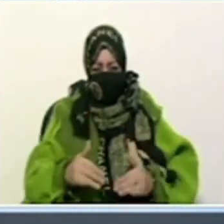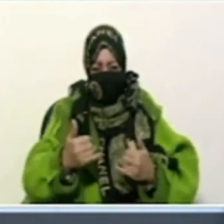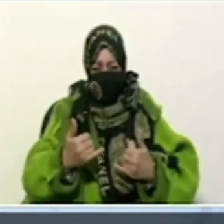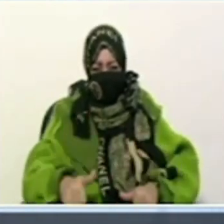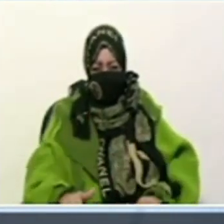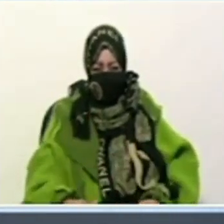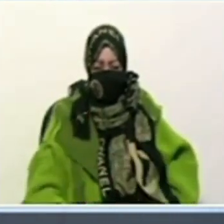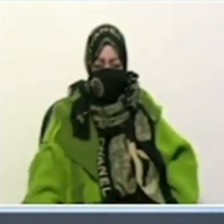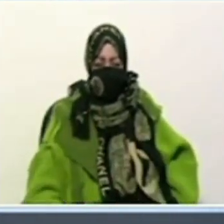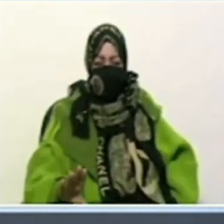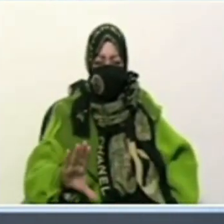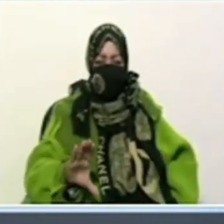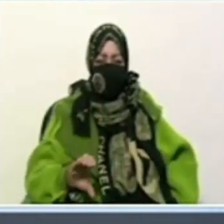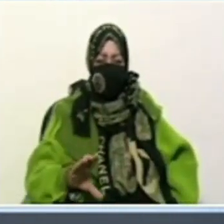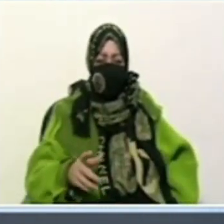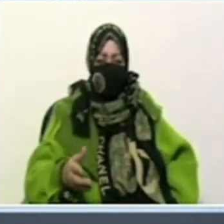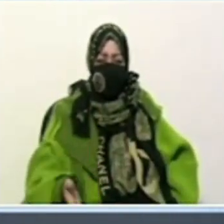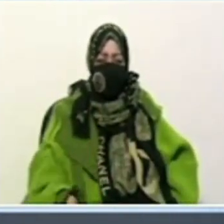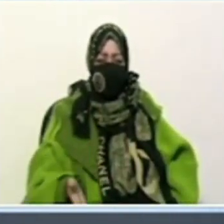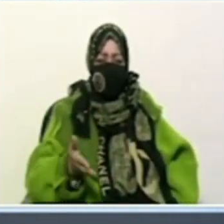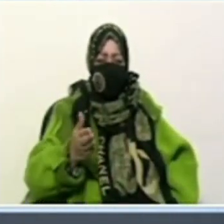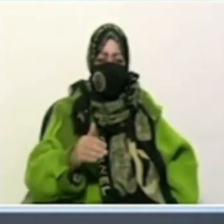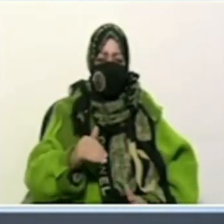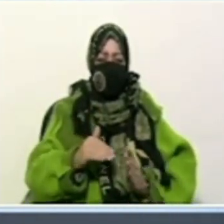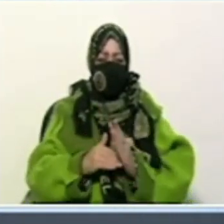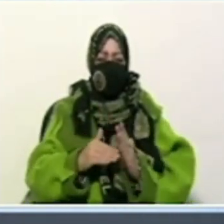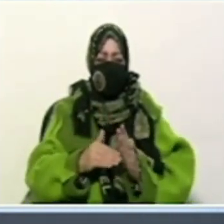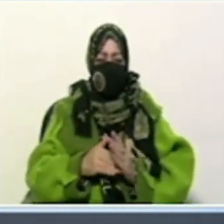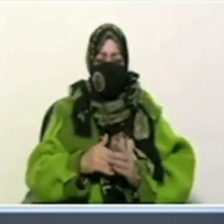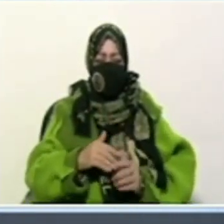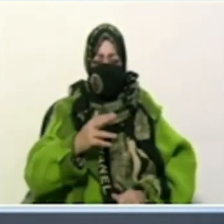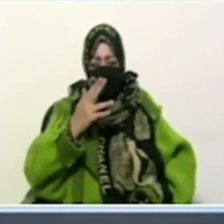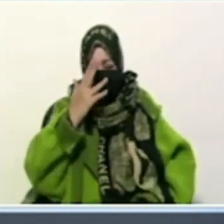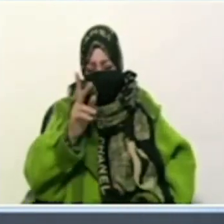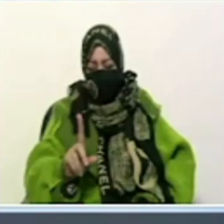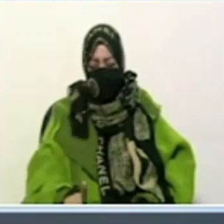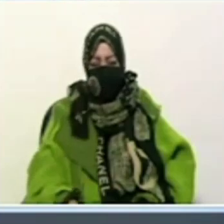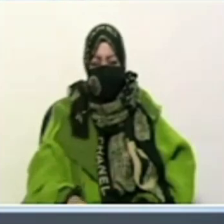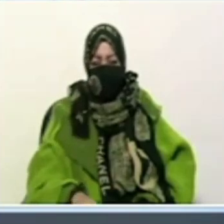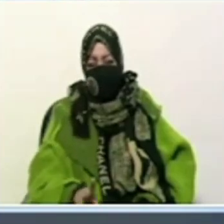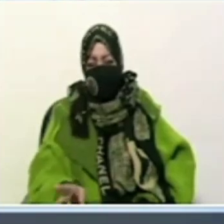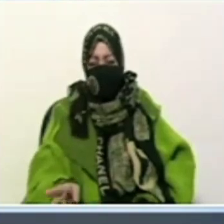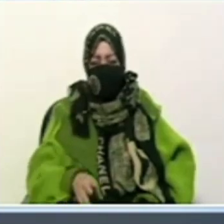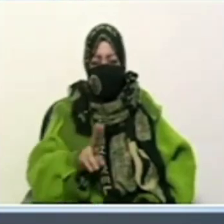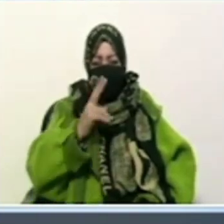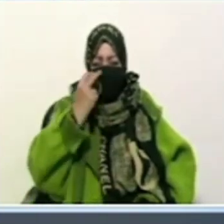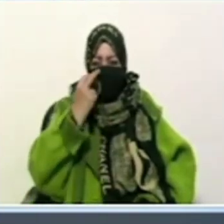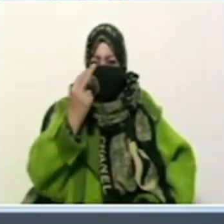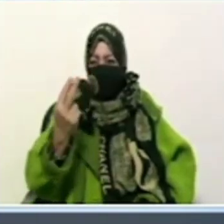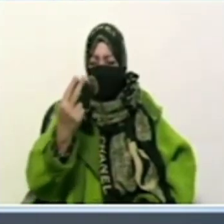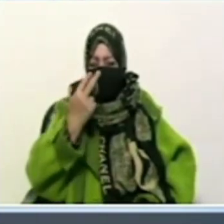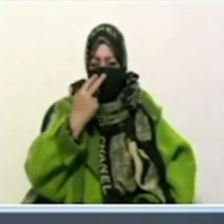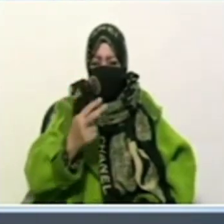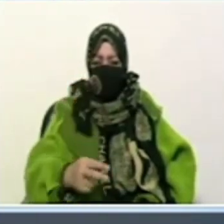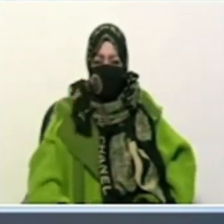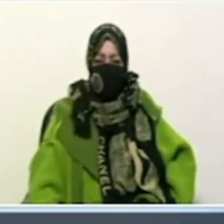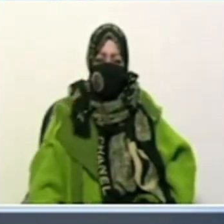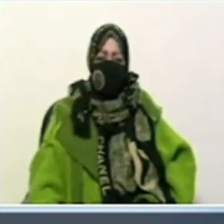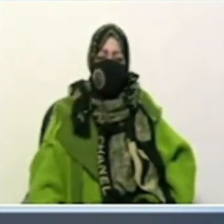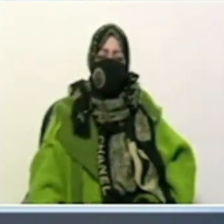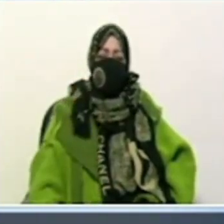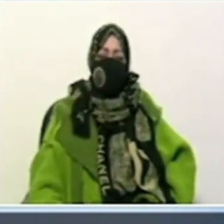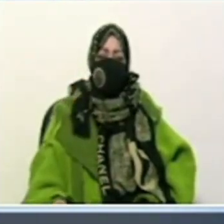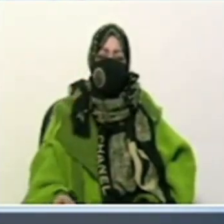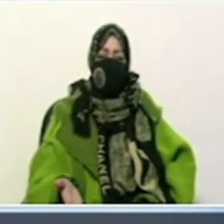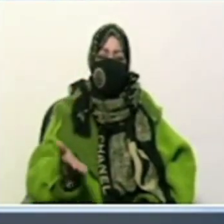ويجزيك حتى أقل من ذلك، يعني حتى أقل من أن تضع الرأس والجبهة على الإسفنج وعلى الفراش